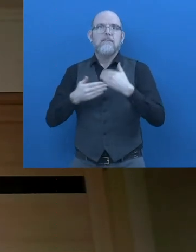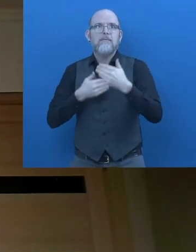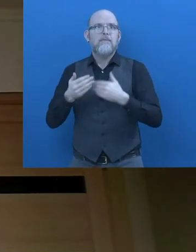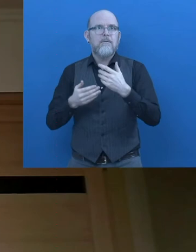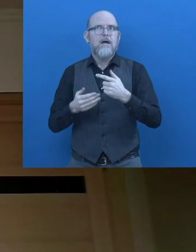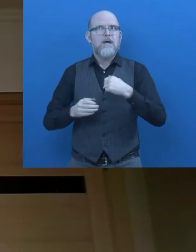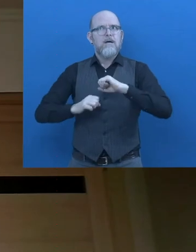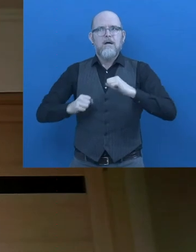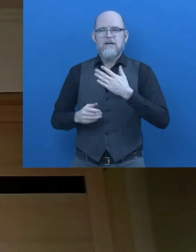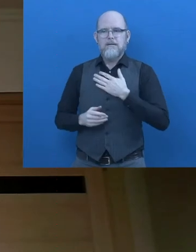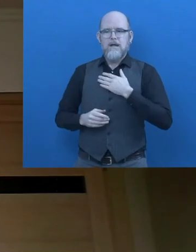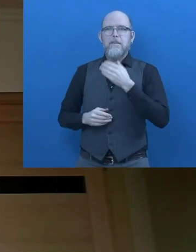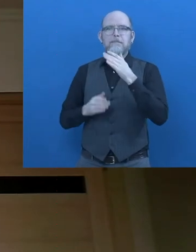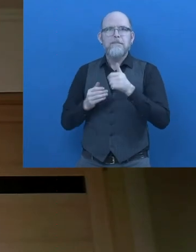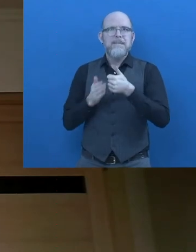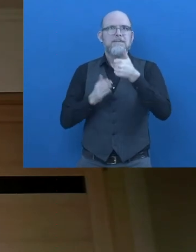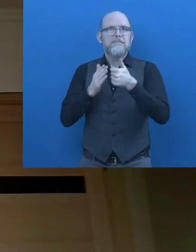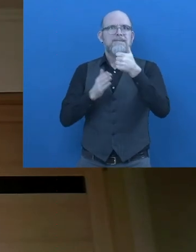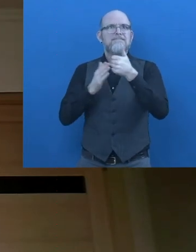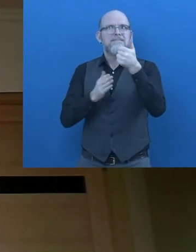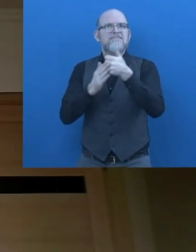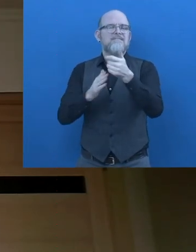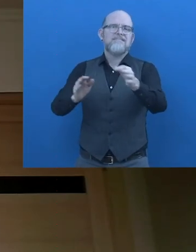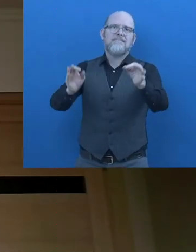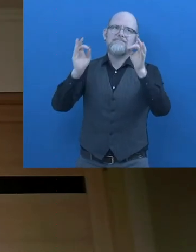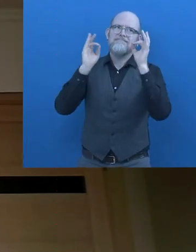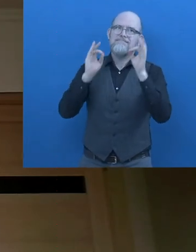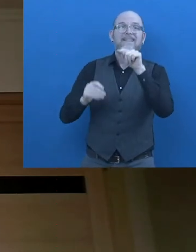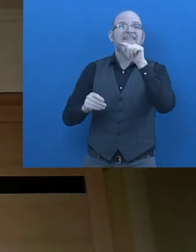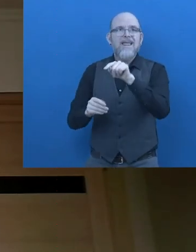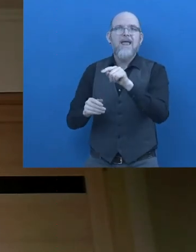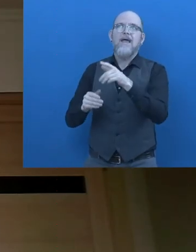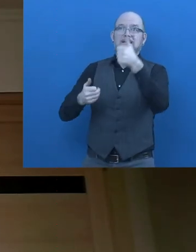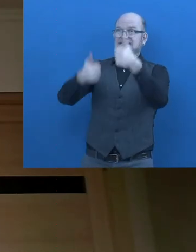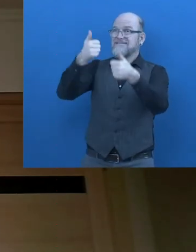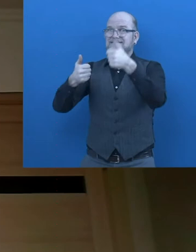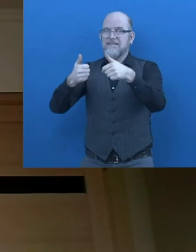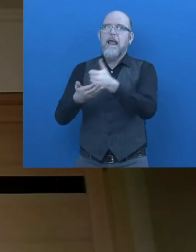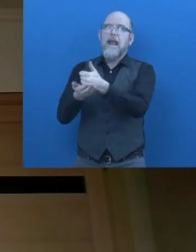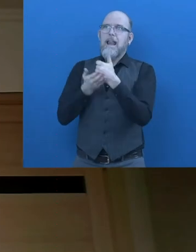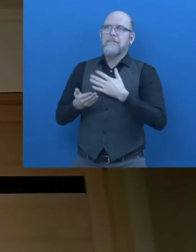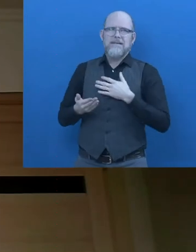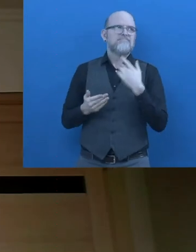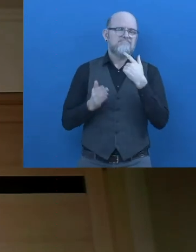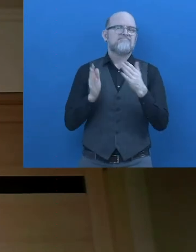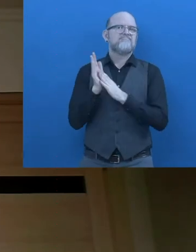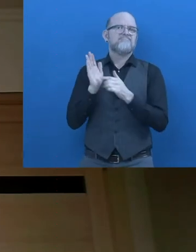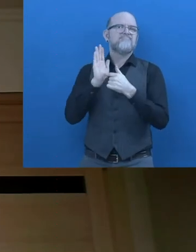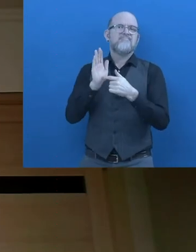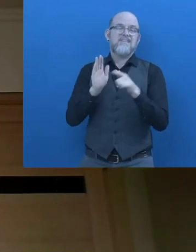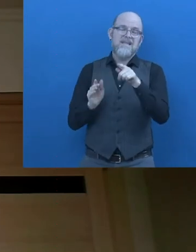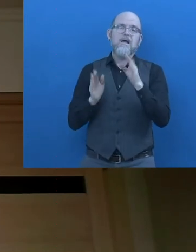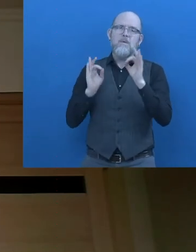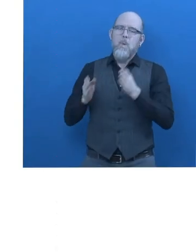Всегда нужно развиваться и двигаться вперед. Что-то о чем дает понять этот